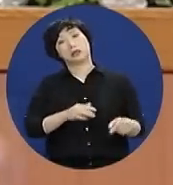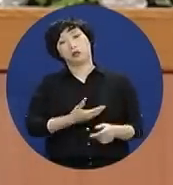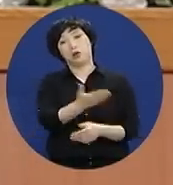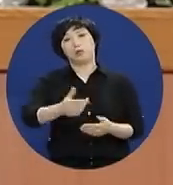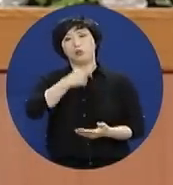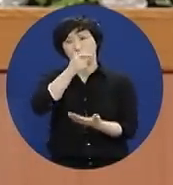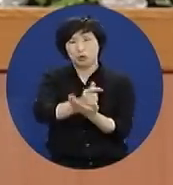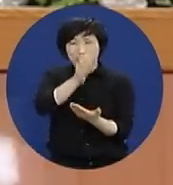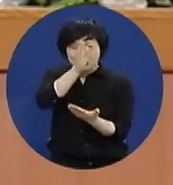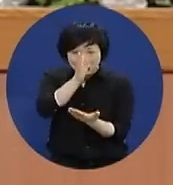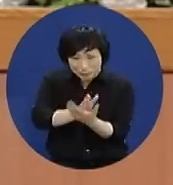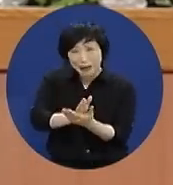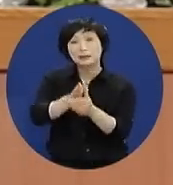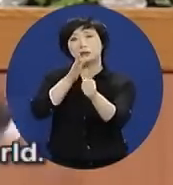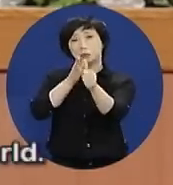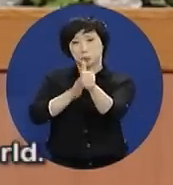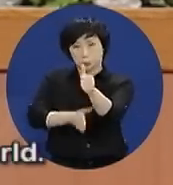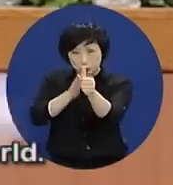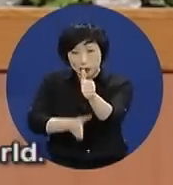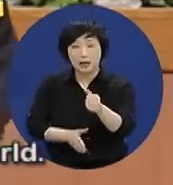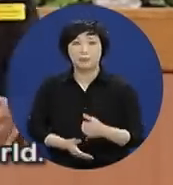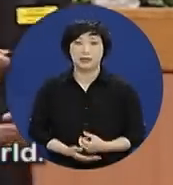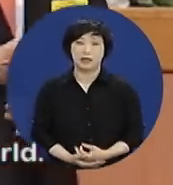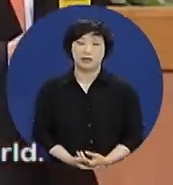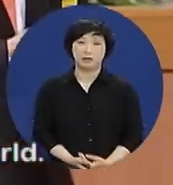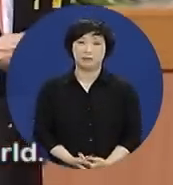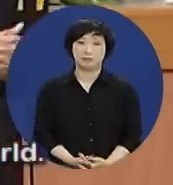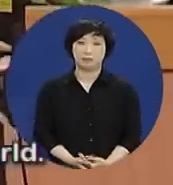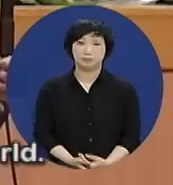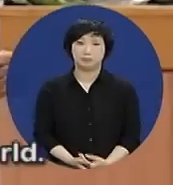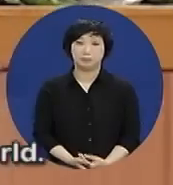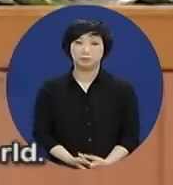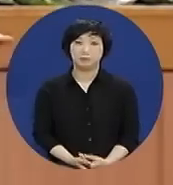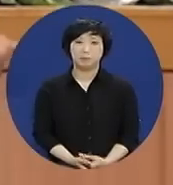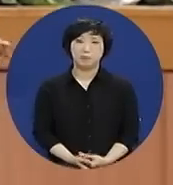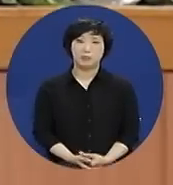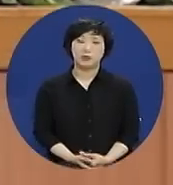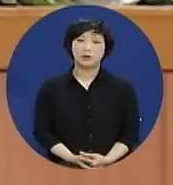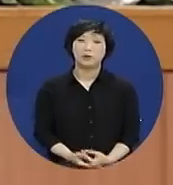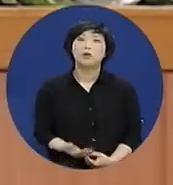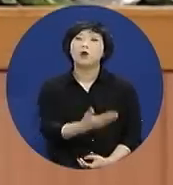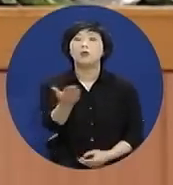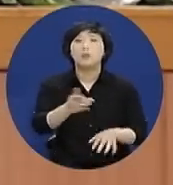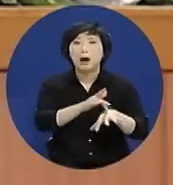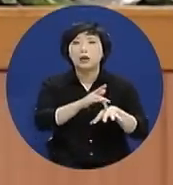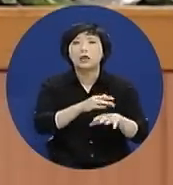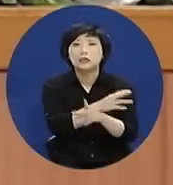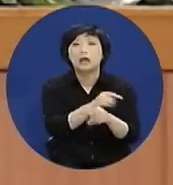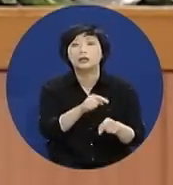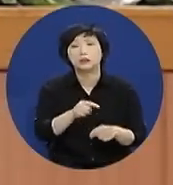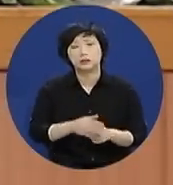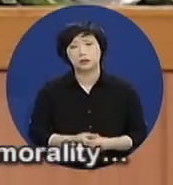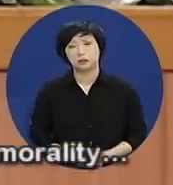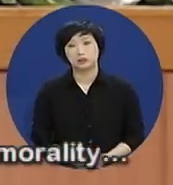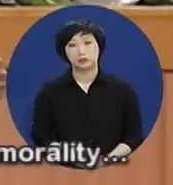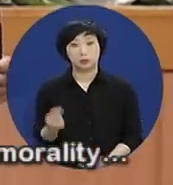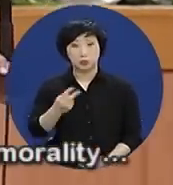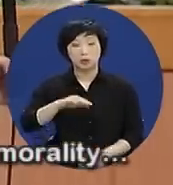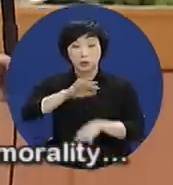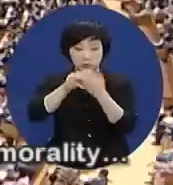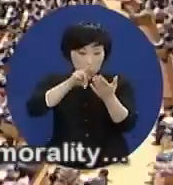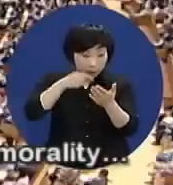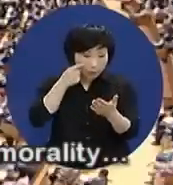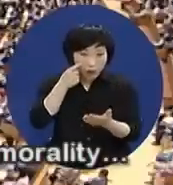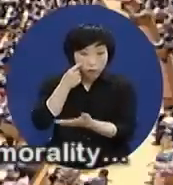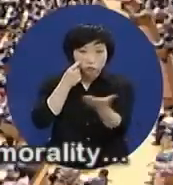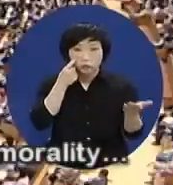こと誰がこのようにさせますかつまり世の流れの中で生活のうちに働く悪魔の仕業だということです